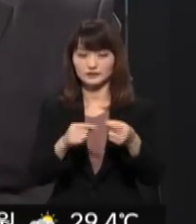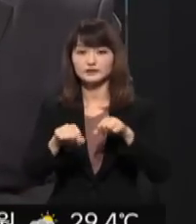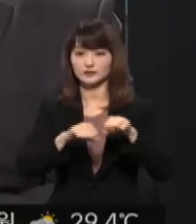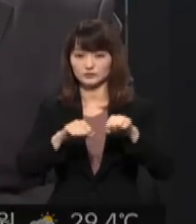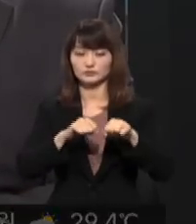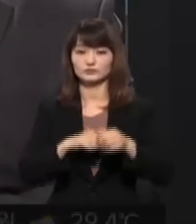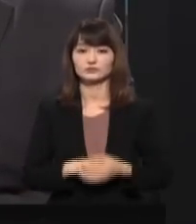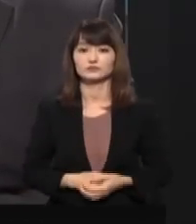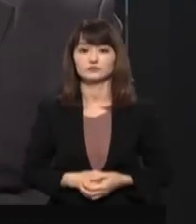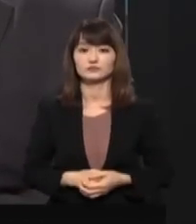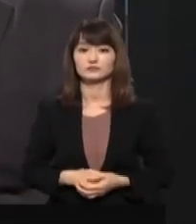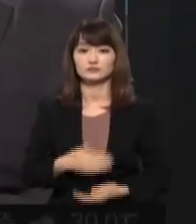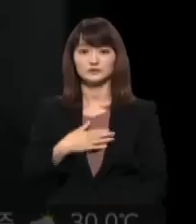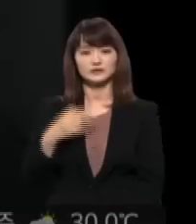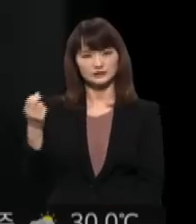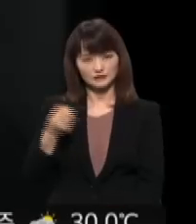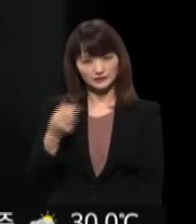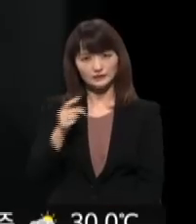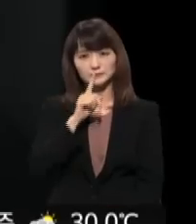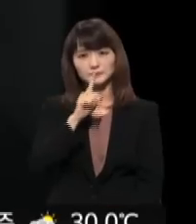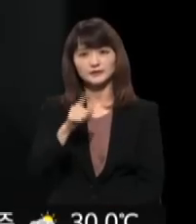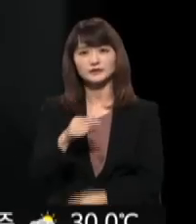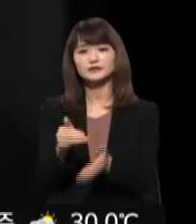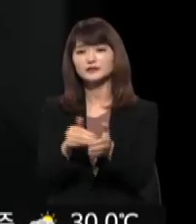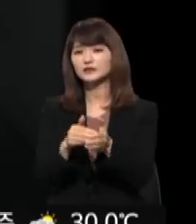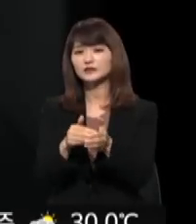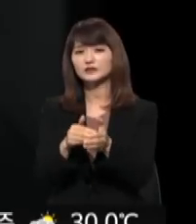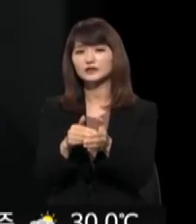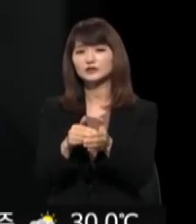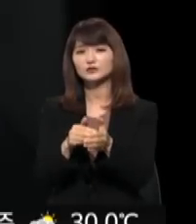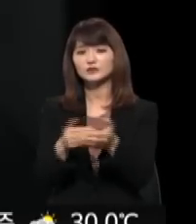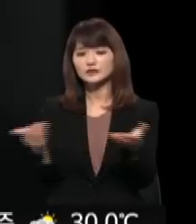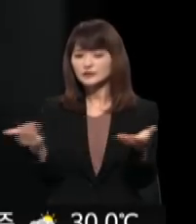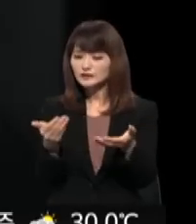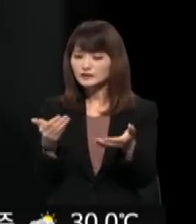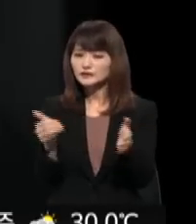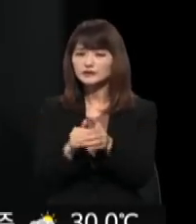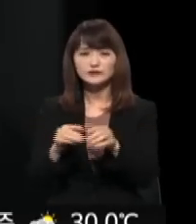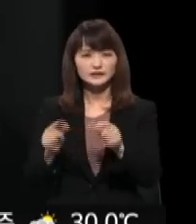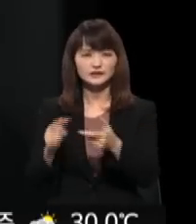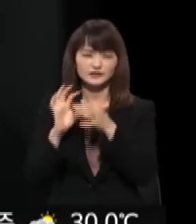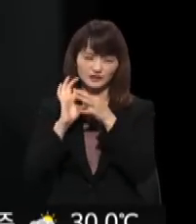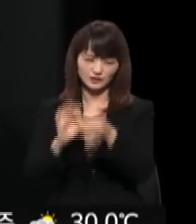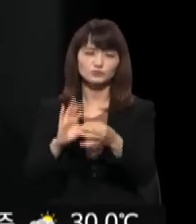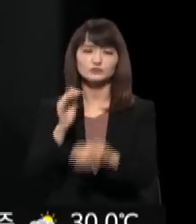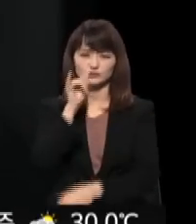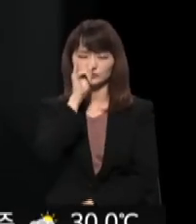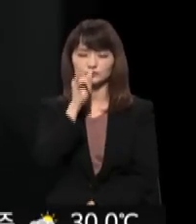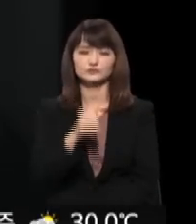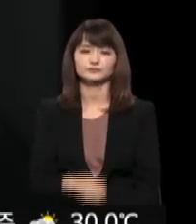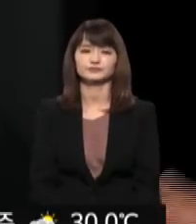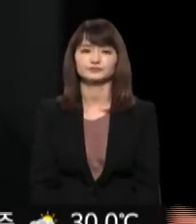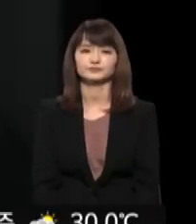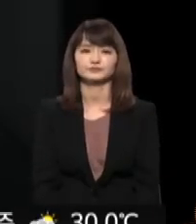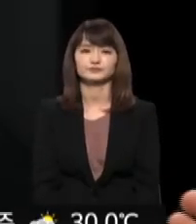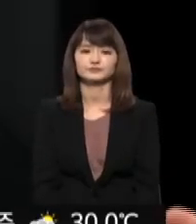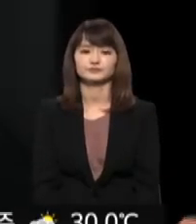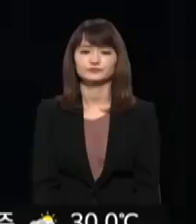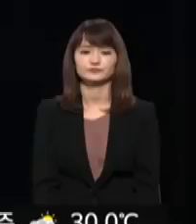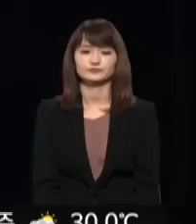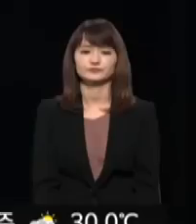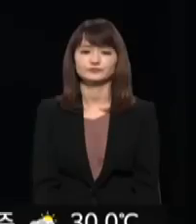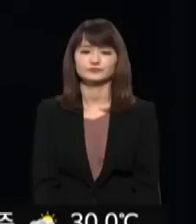이게 제가 거듭 말씀드리지만 끝나서 끝난게 아니에요 자칫하면 이게 네버엔딩 스토리가 될 수가 있습니다 일단 지금